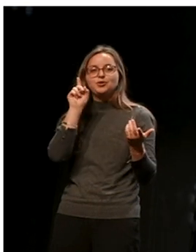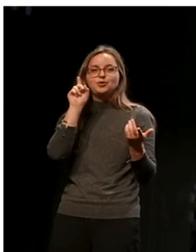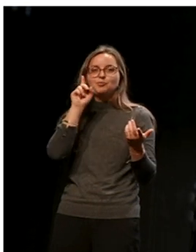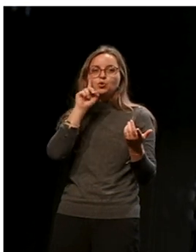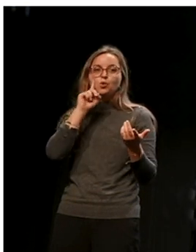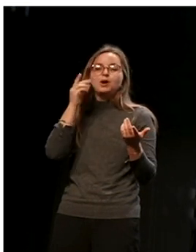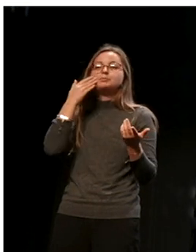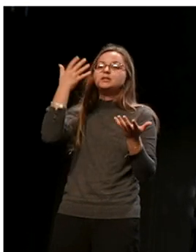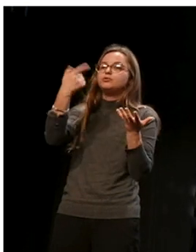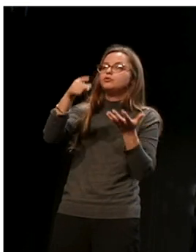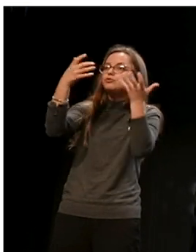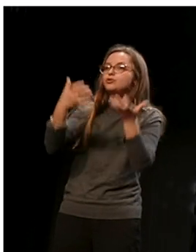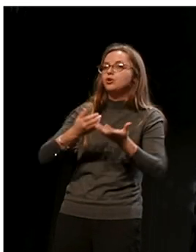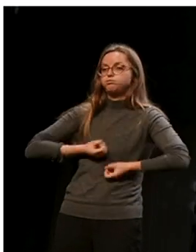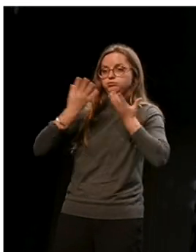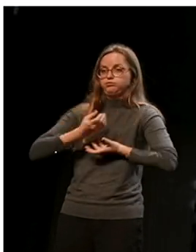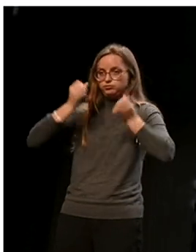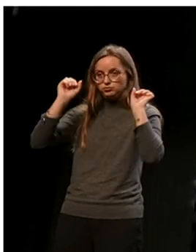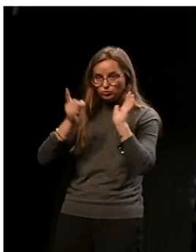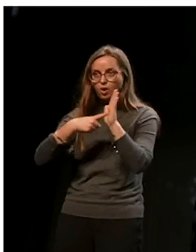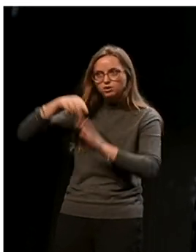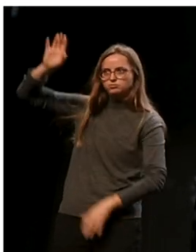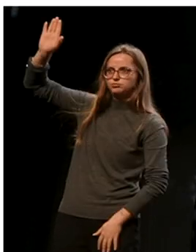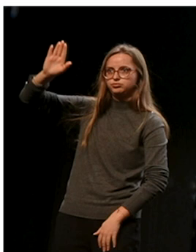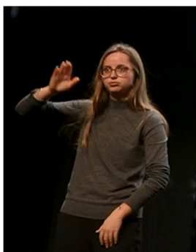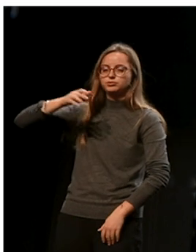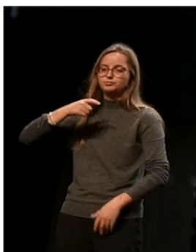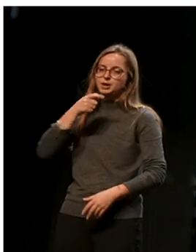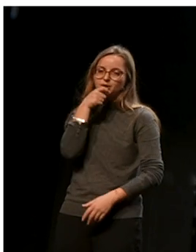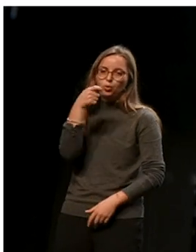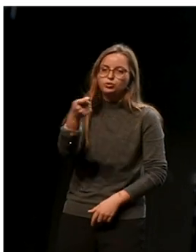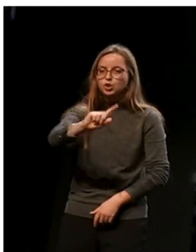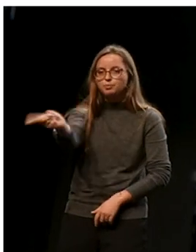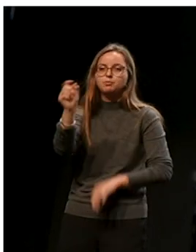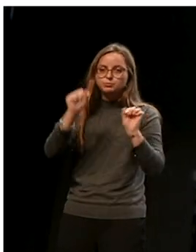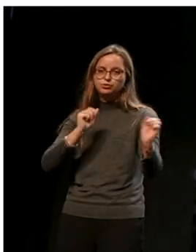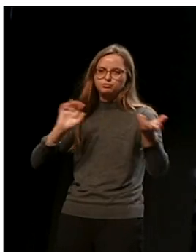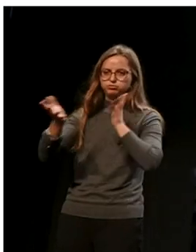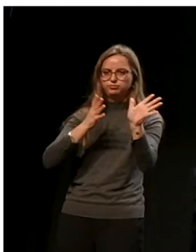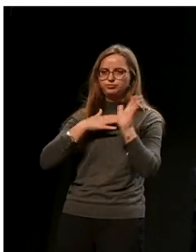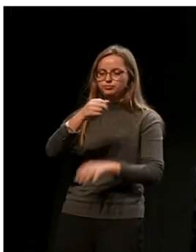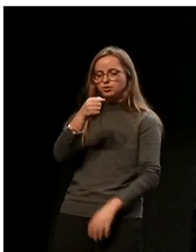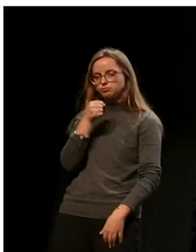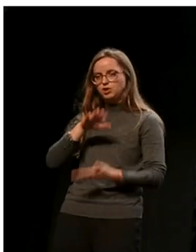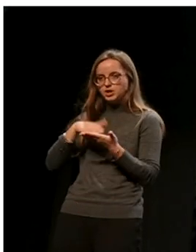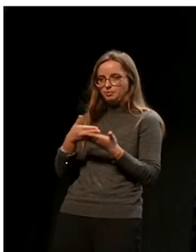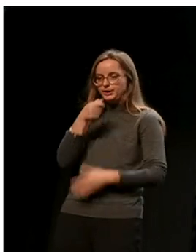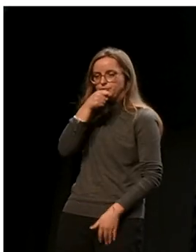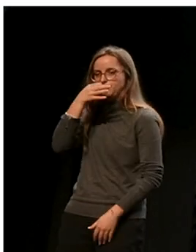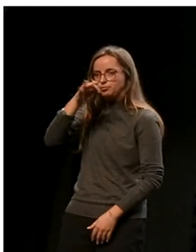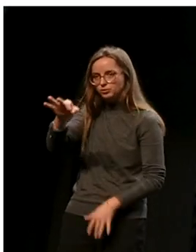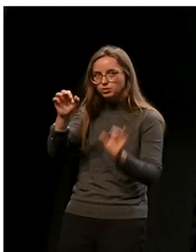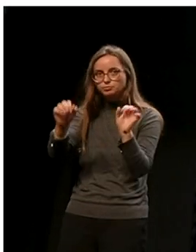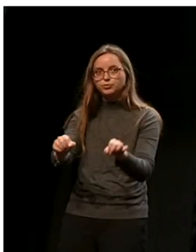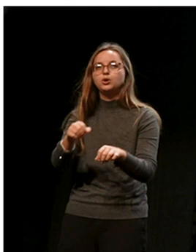vous donner le micro ou je ne sais comment, mais au moins pour pouvoir vous exprimer et pouvoir interagir avec nous. On a Bernard qui est dans la salle avec